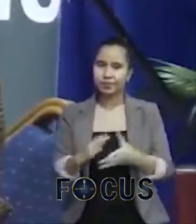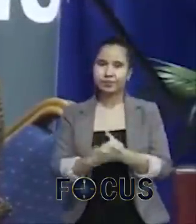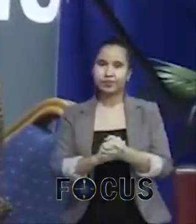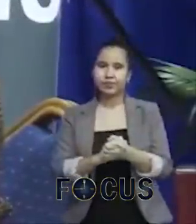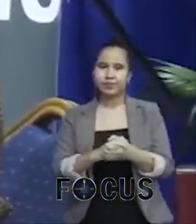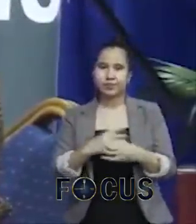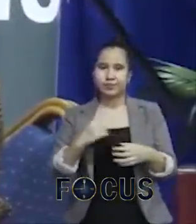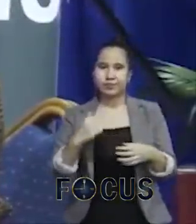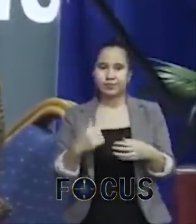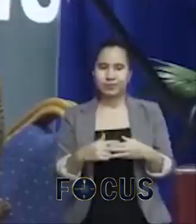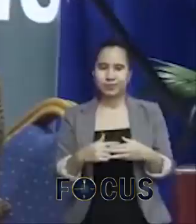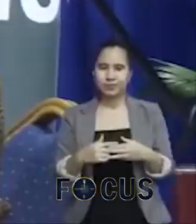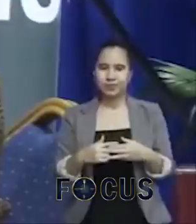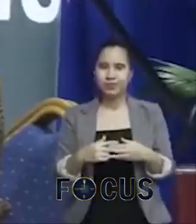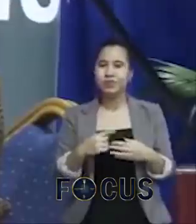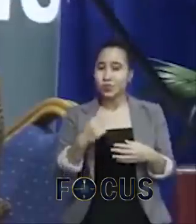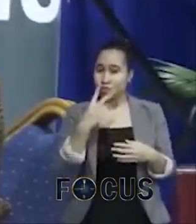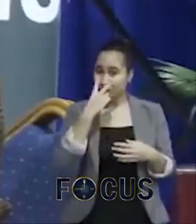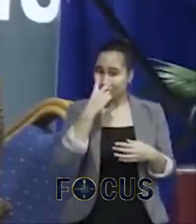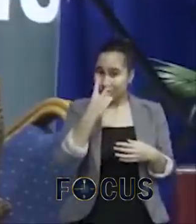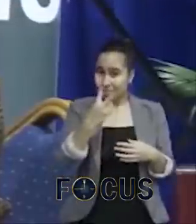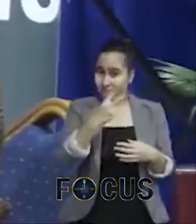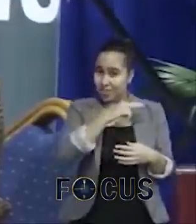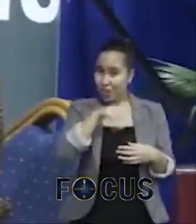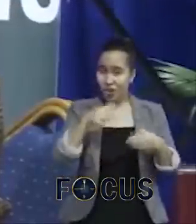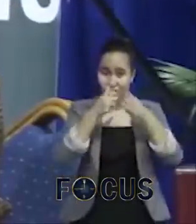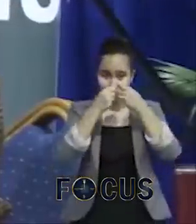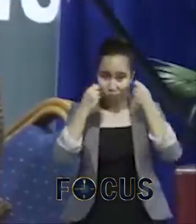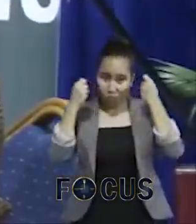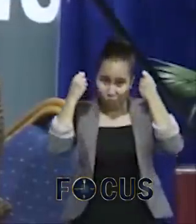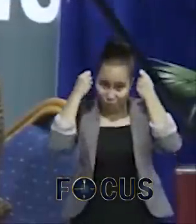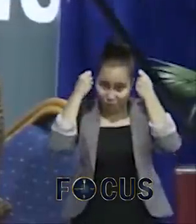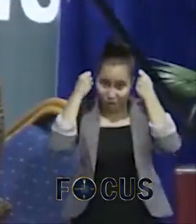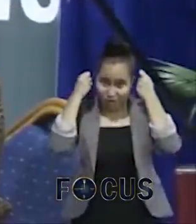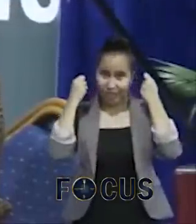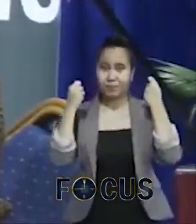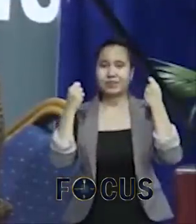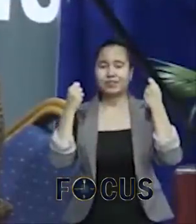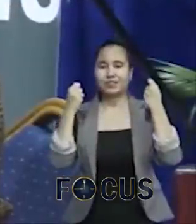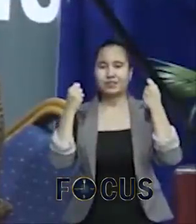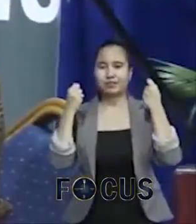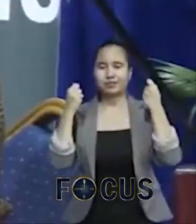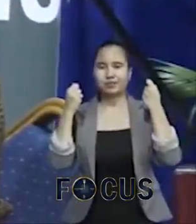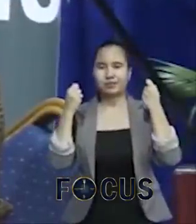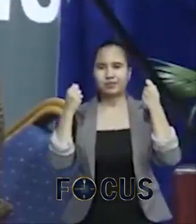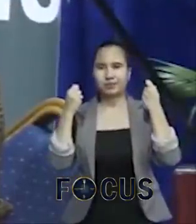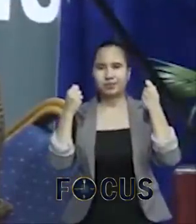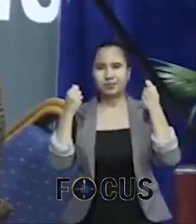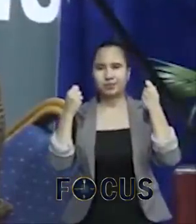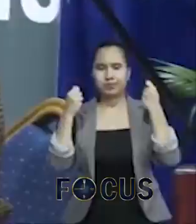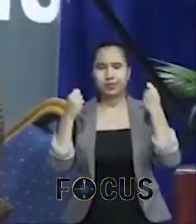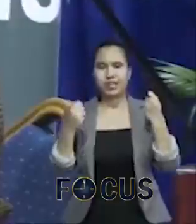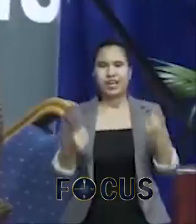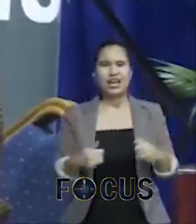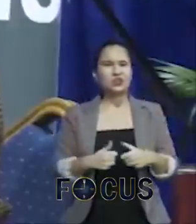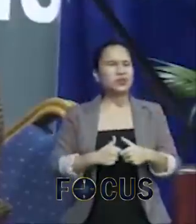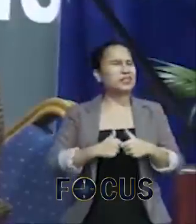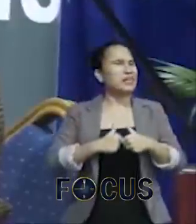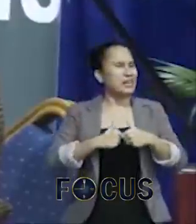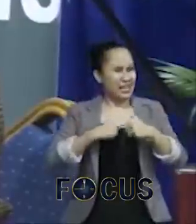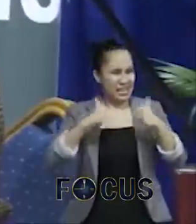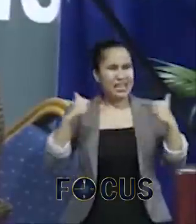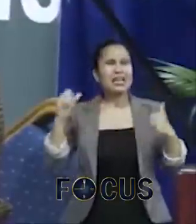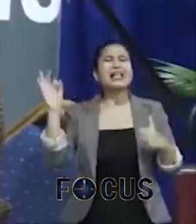ik aangeven, u ziet ons weer met onze mondkapjes, mond- en neusbedekking. Het wordt sterk